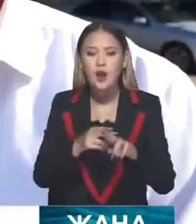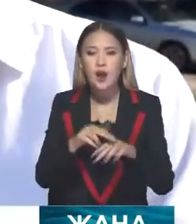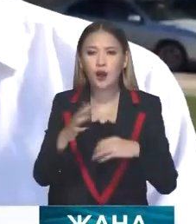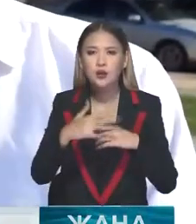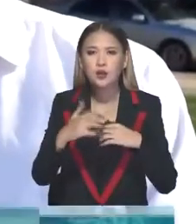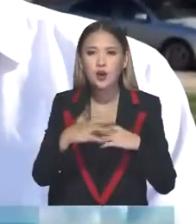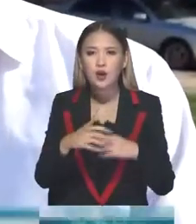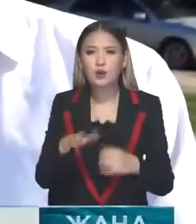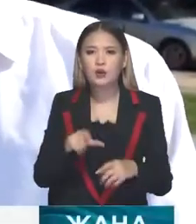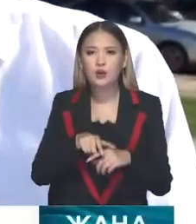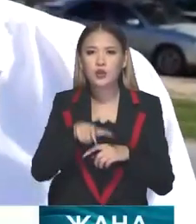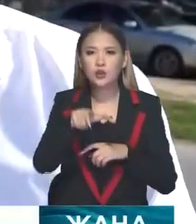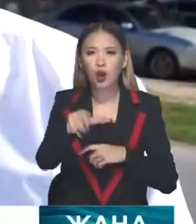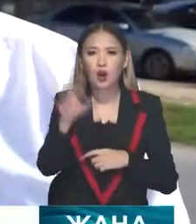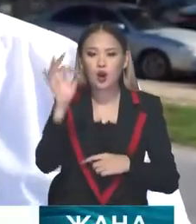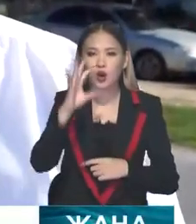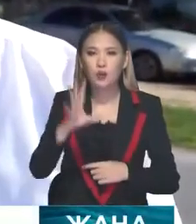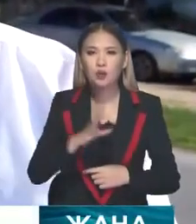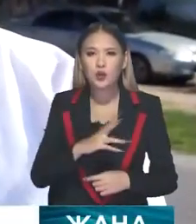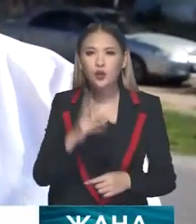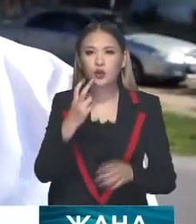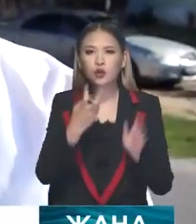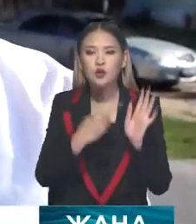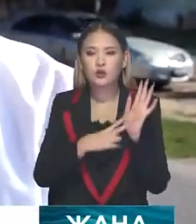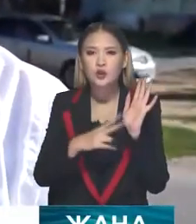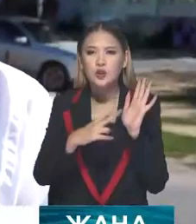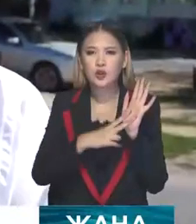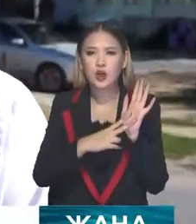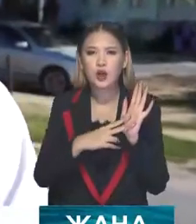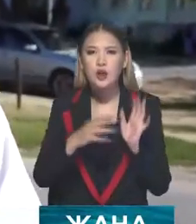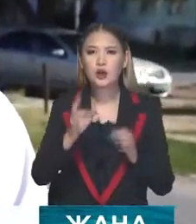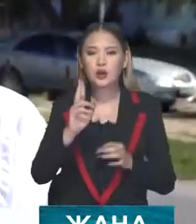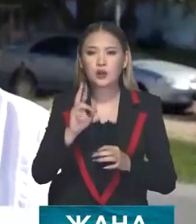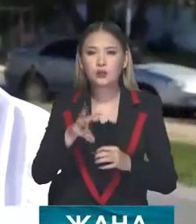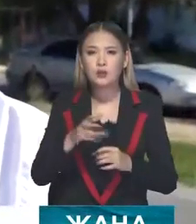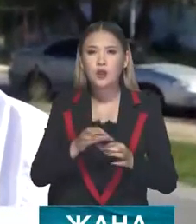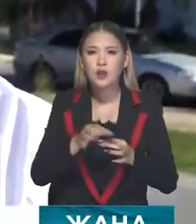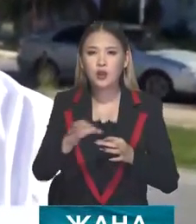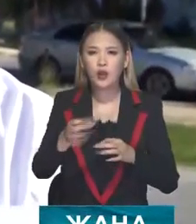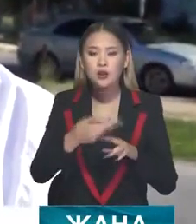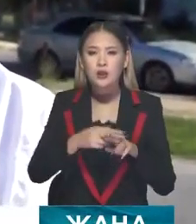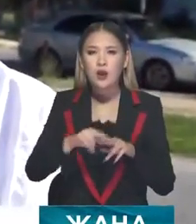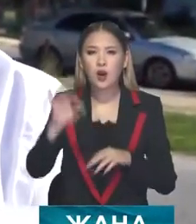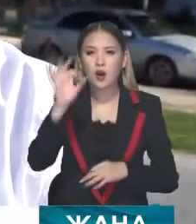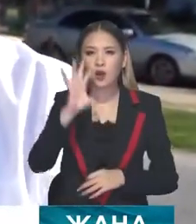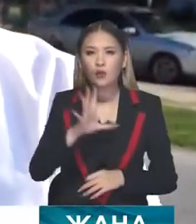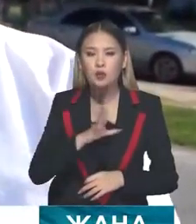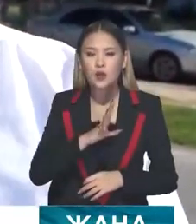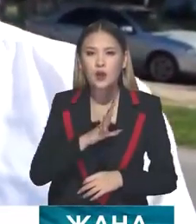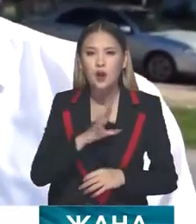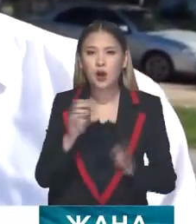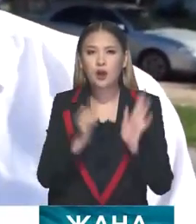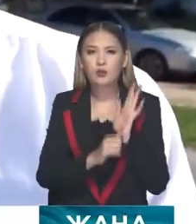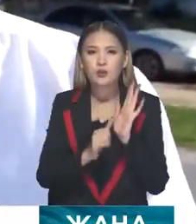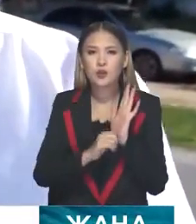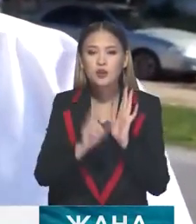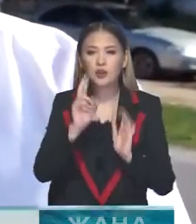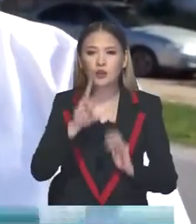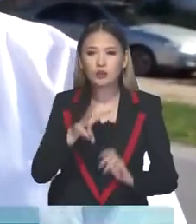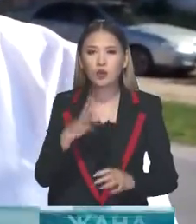Атырау-Астрахань тас жолы 277 шақырым. Оның өздеріңізге мәлім 60 шақырымы алдыңғы жылы